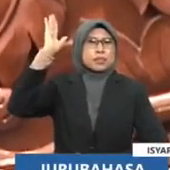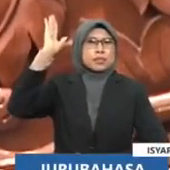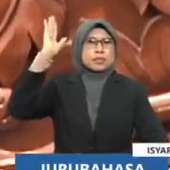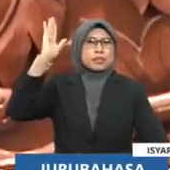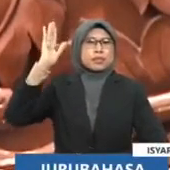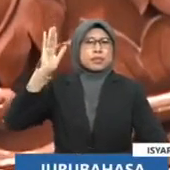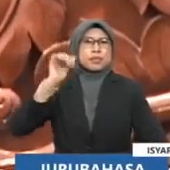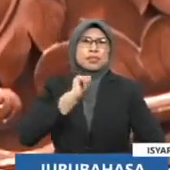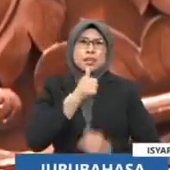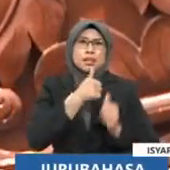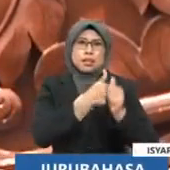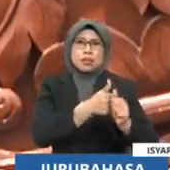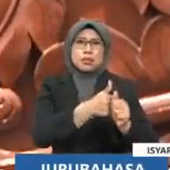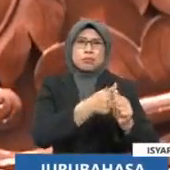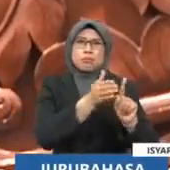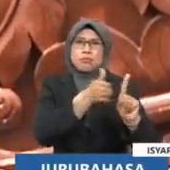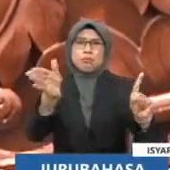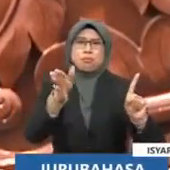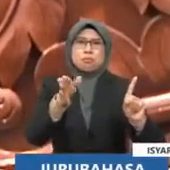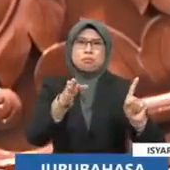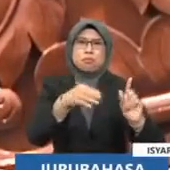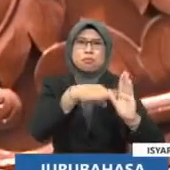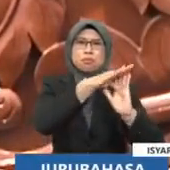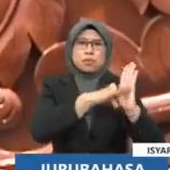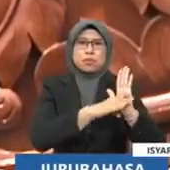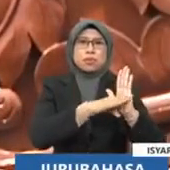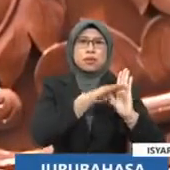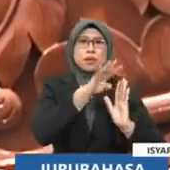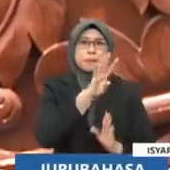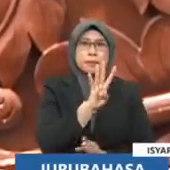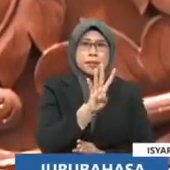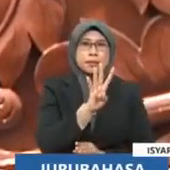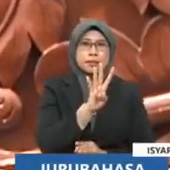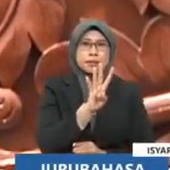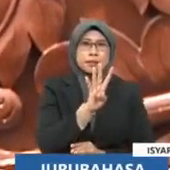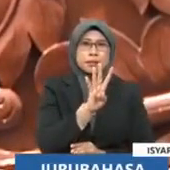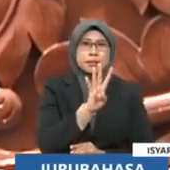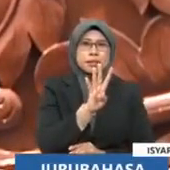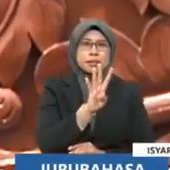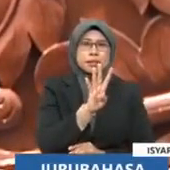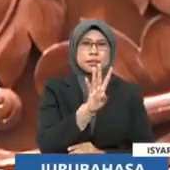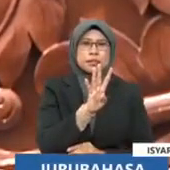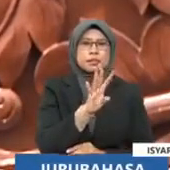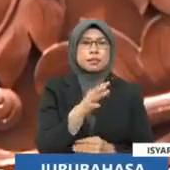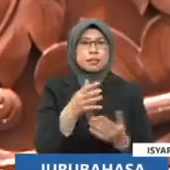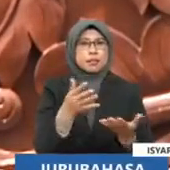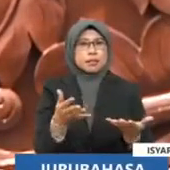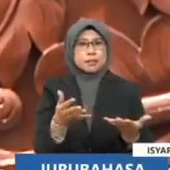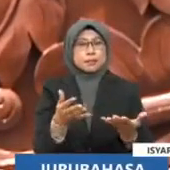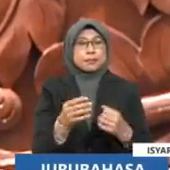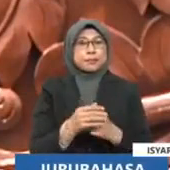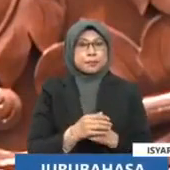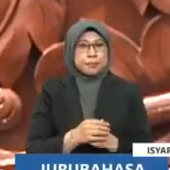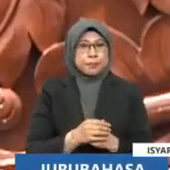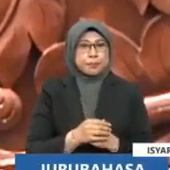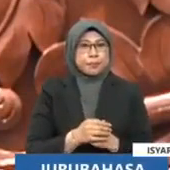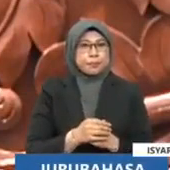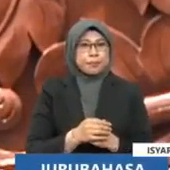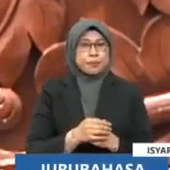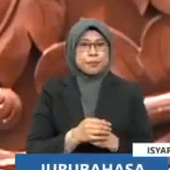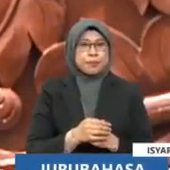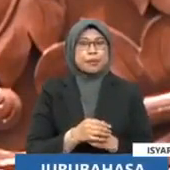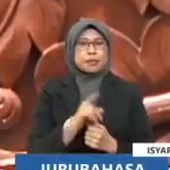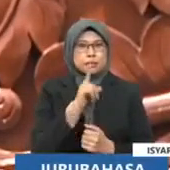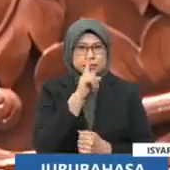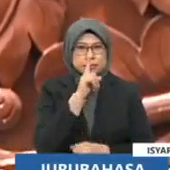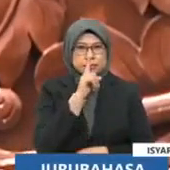tak ikut peraturan itu aturan 24-4 speaker kentalnya timal akhirnya terpatahkan sesuai